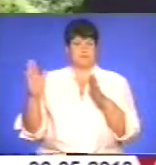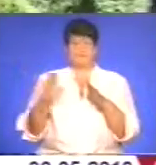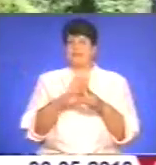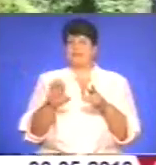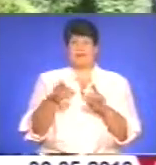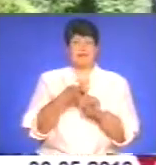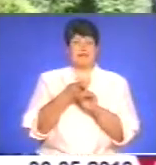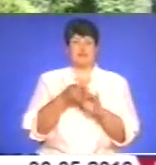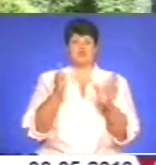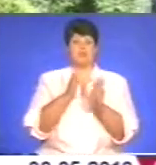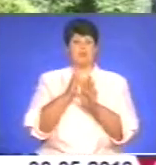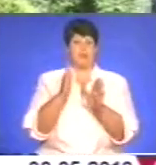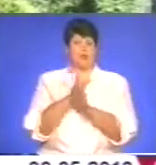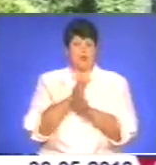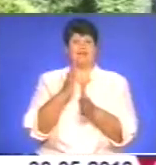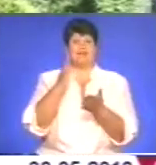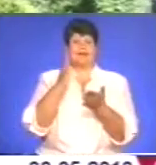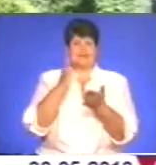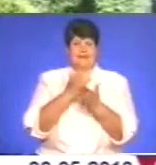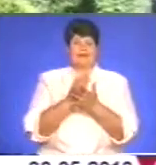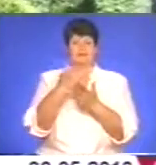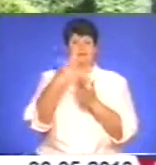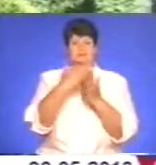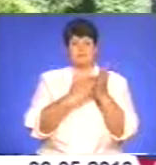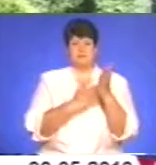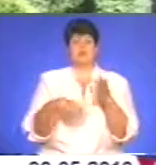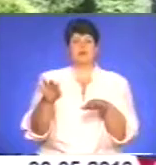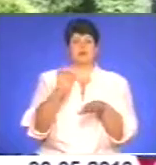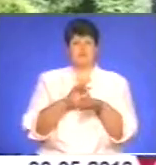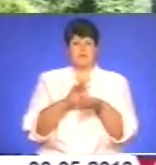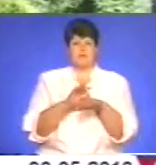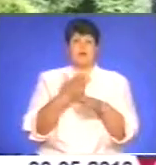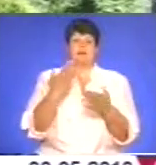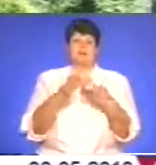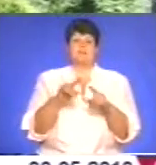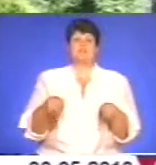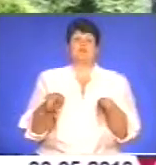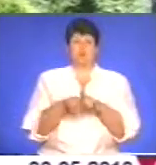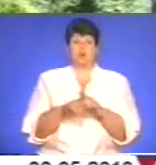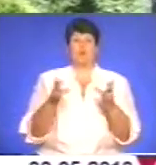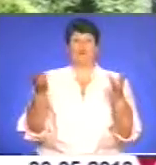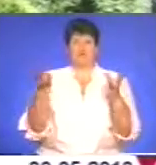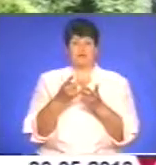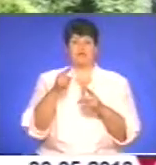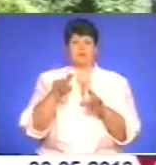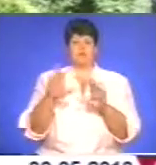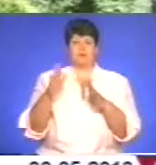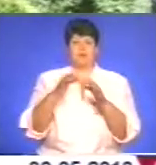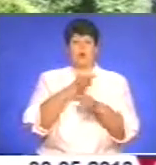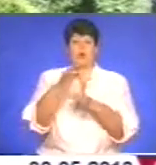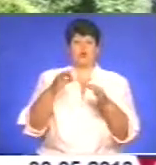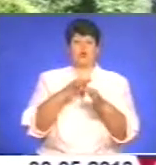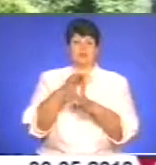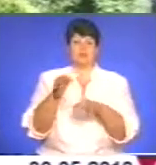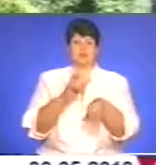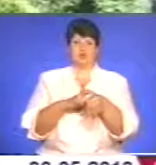незалежно від погоди, є класичний перебіг захворювання. Але все одно потрібно в таких випадках консультуватися,